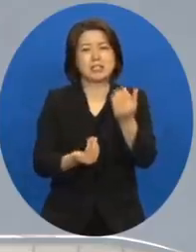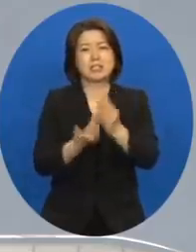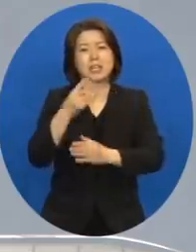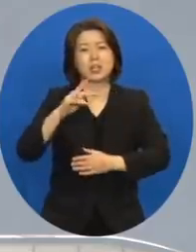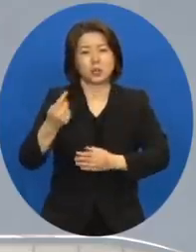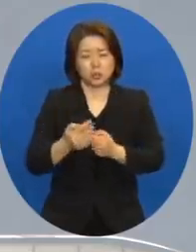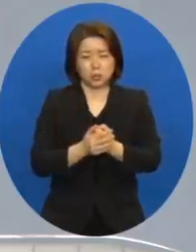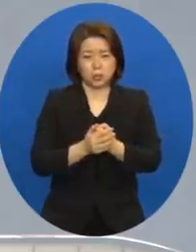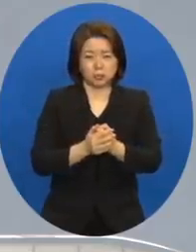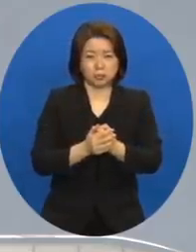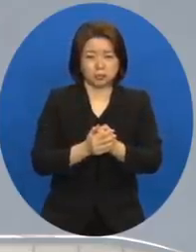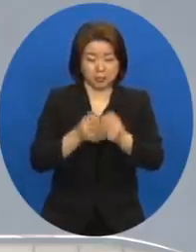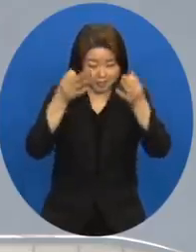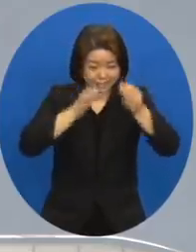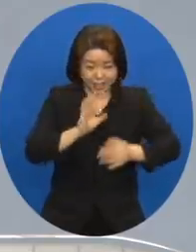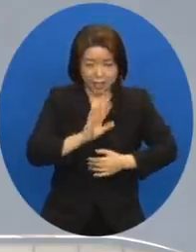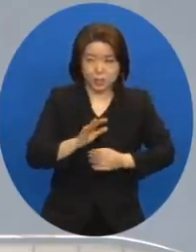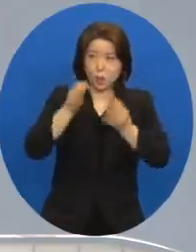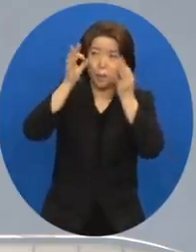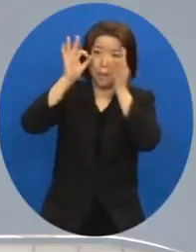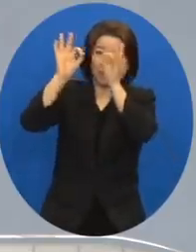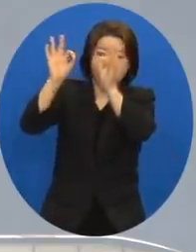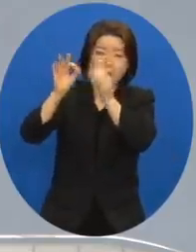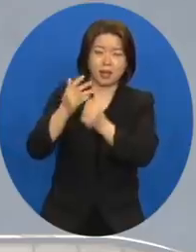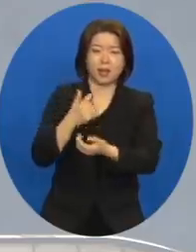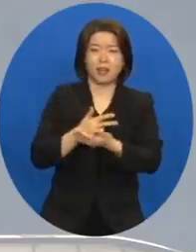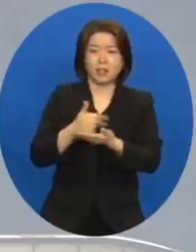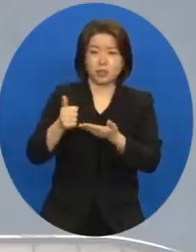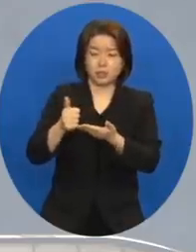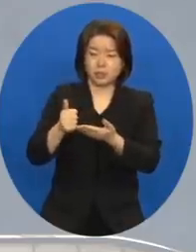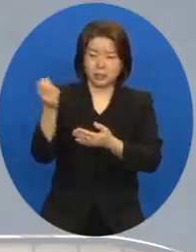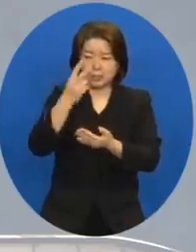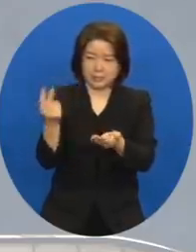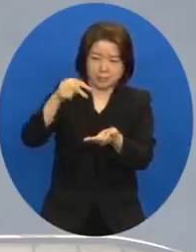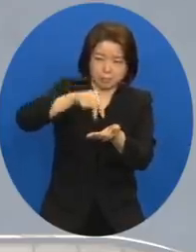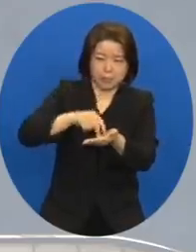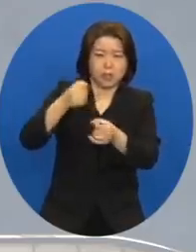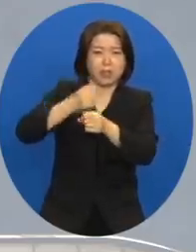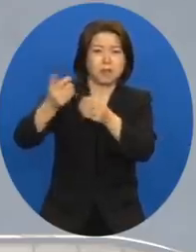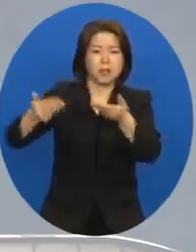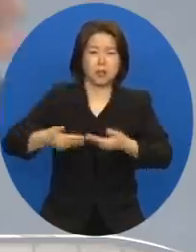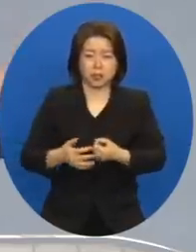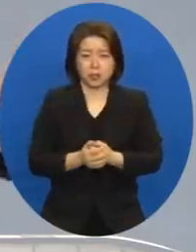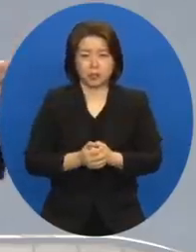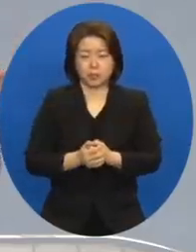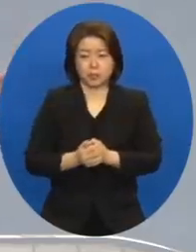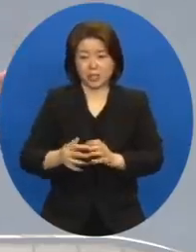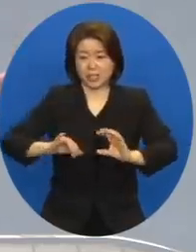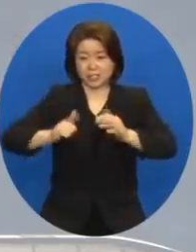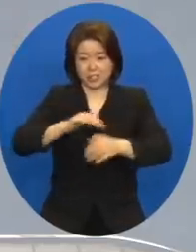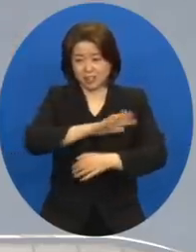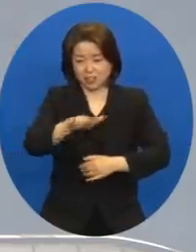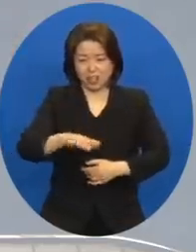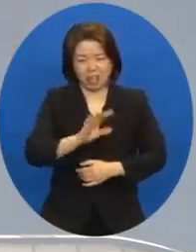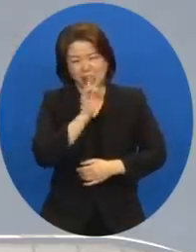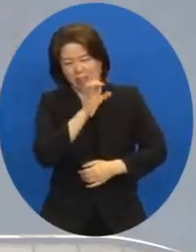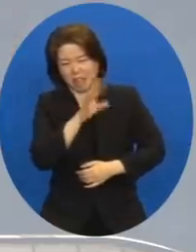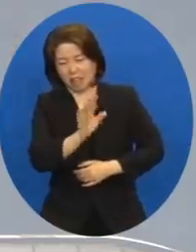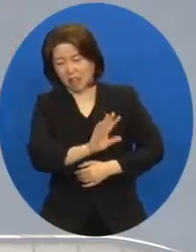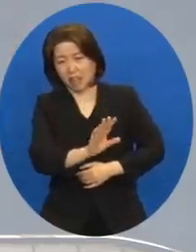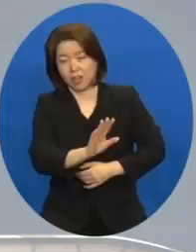바라보며 주님은 다시 일어나게 하세요 세상은 다 안된다고 하는데